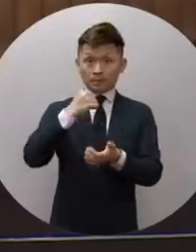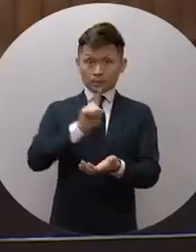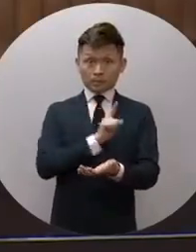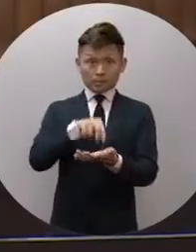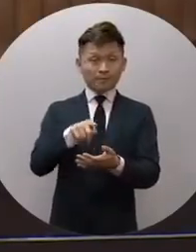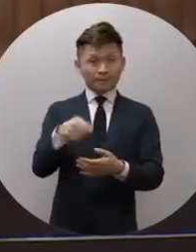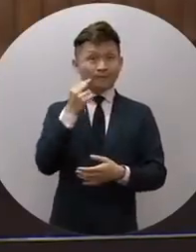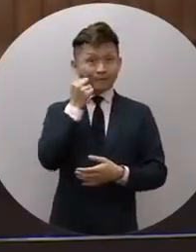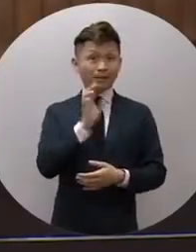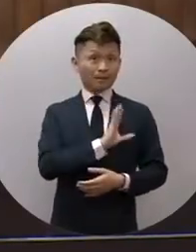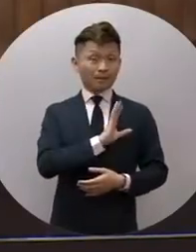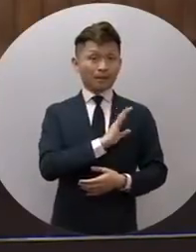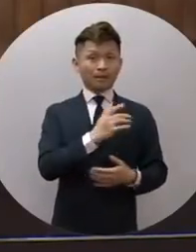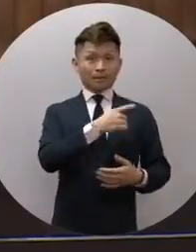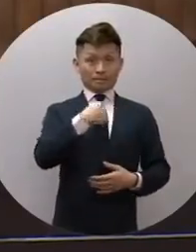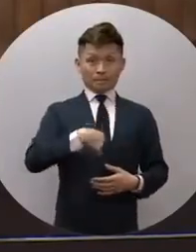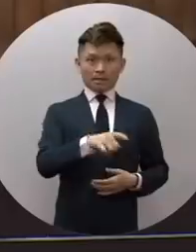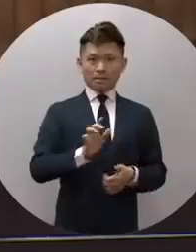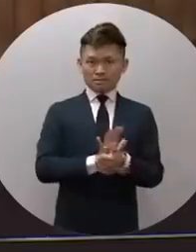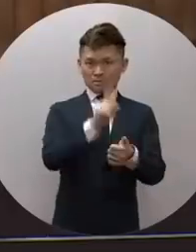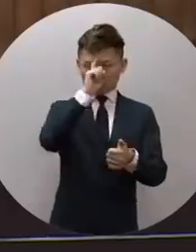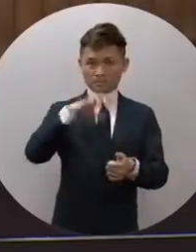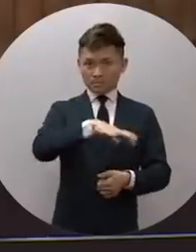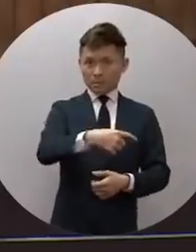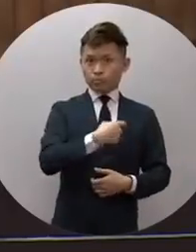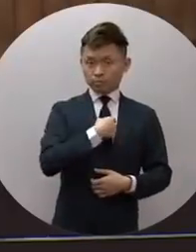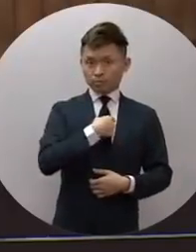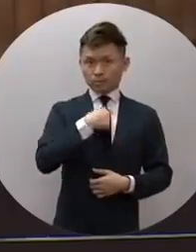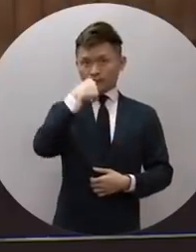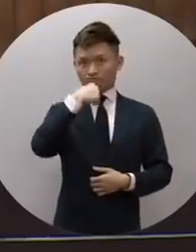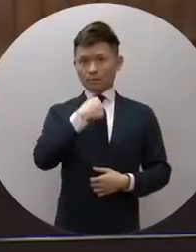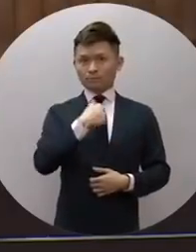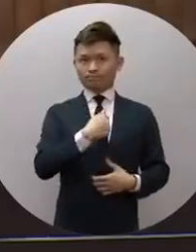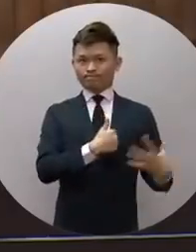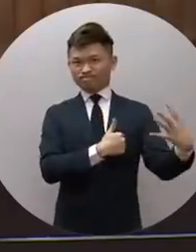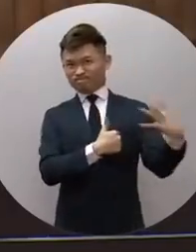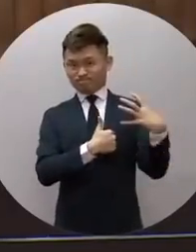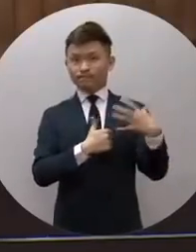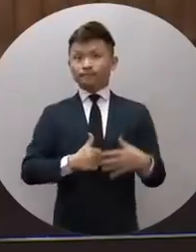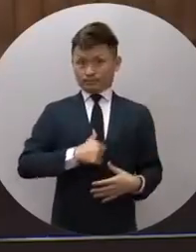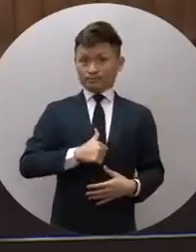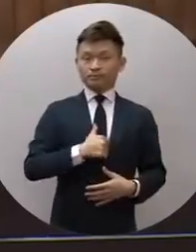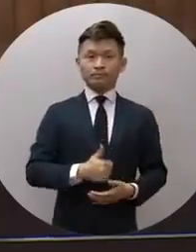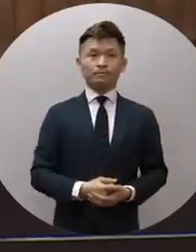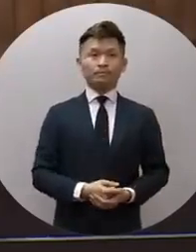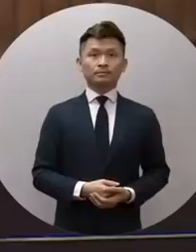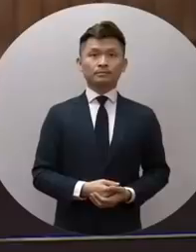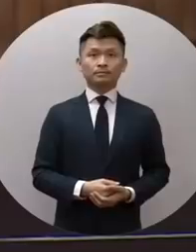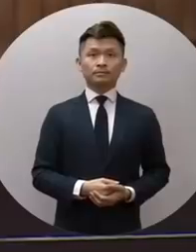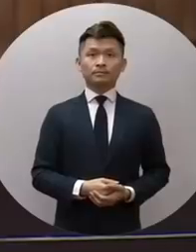题，但北京当局的触统对台湾绝对是真的压力。面